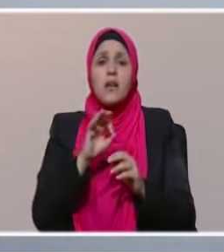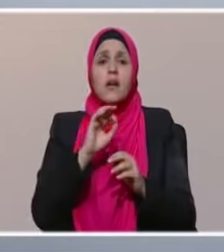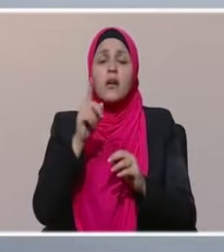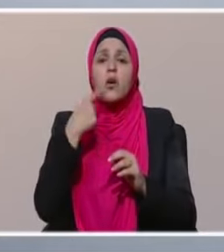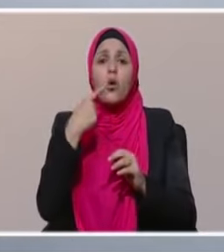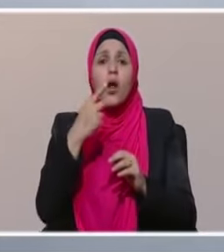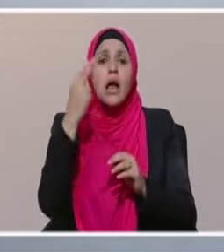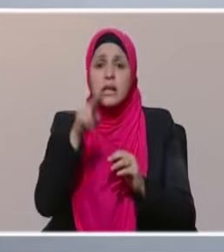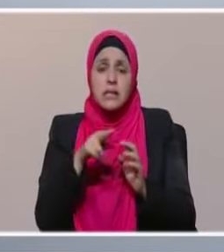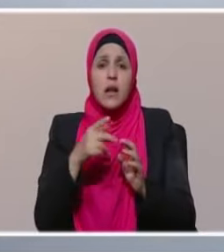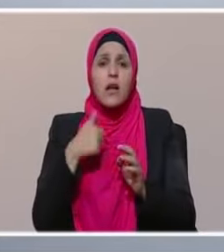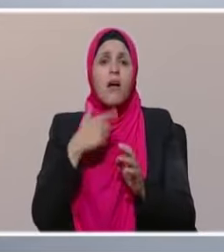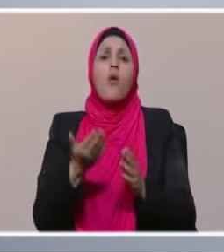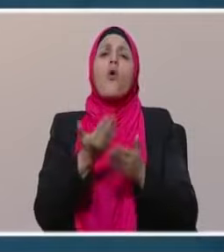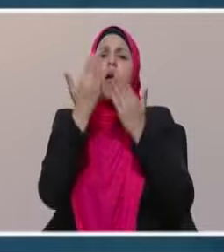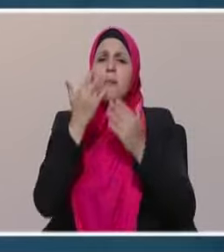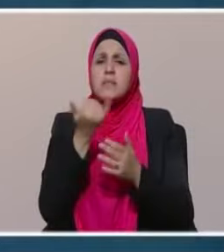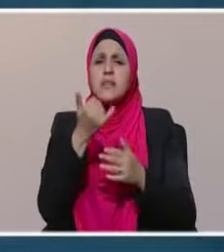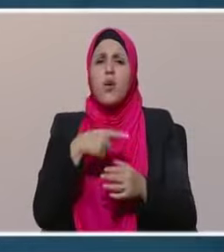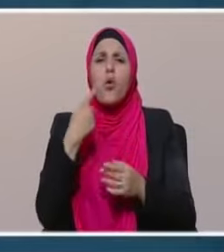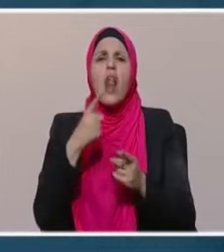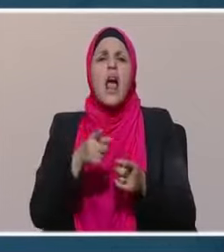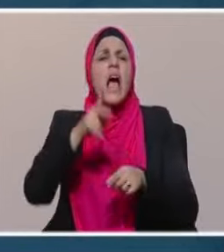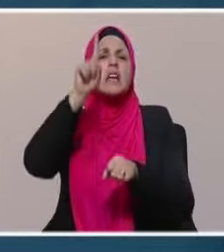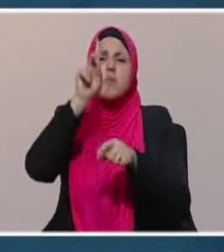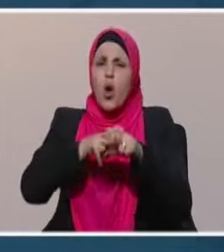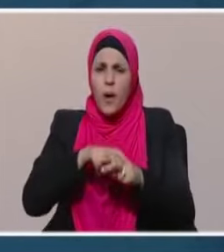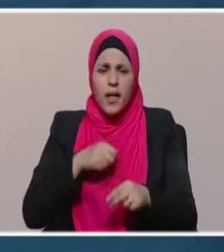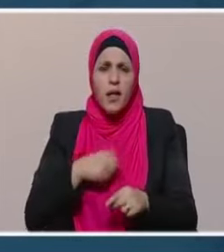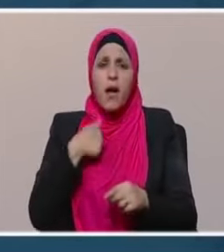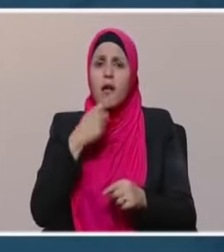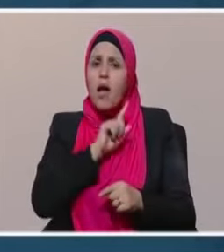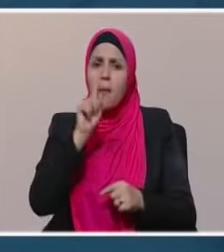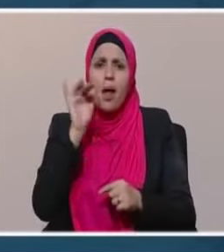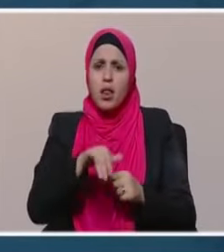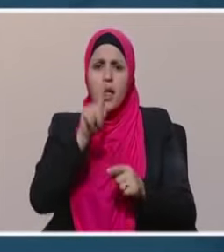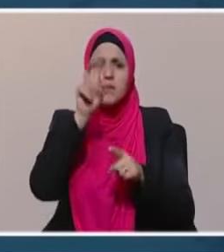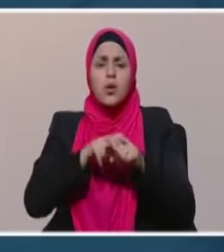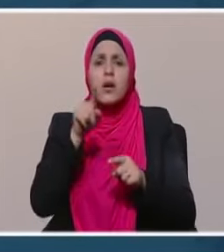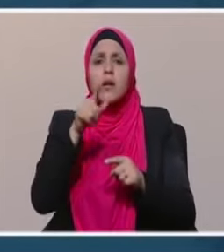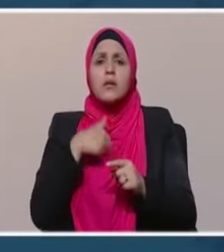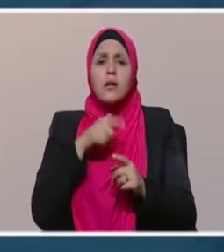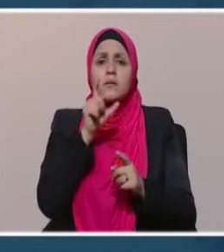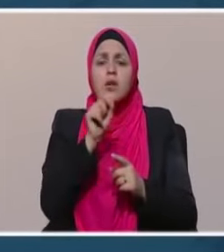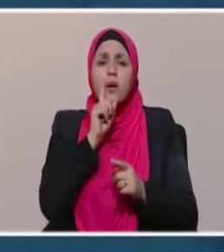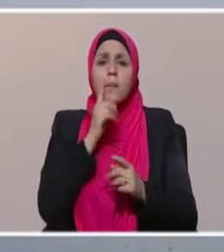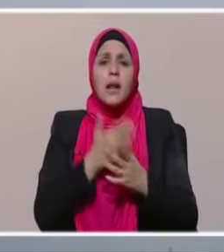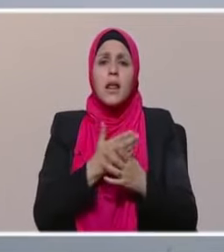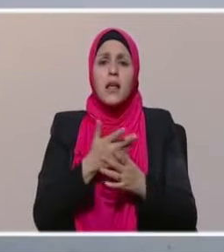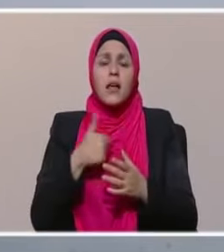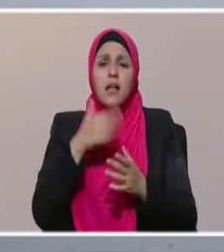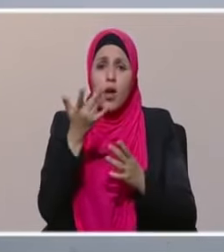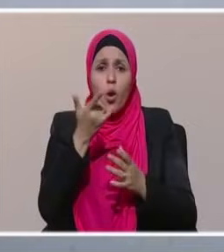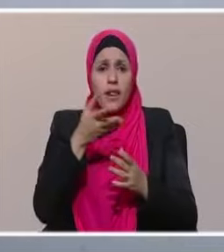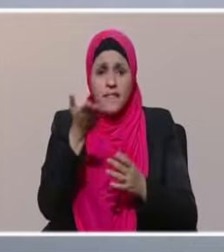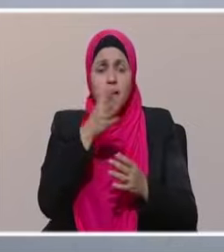اسال قول الله يسهل لها، قول حسبي الله ونعم الوكيل، بس انا عمري ما حزبنت على امي. طب بتكرهك فيها ليه؟ مش عارف. انت عندك اخوات؟